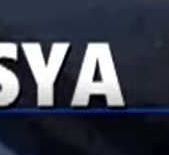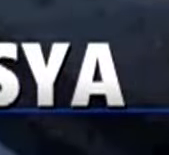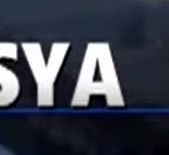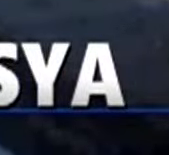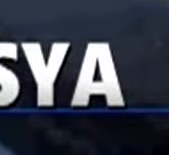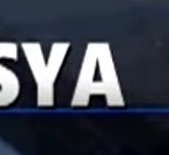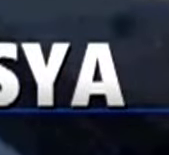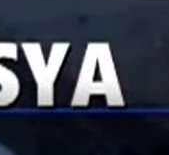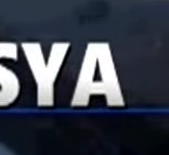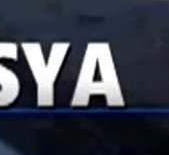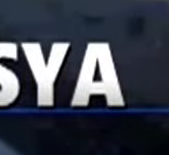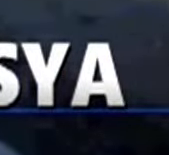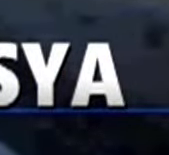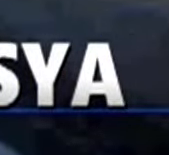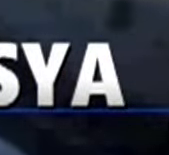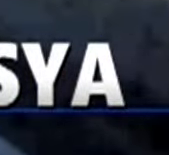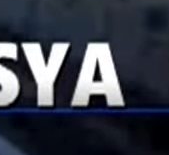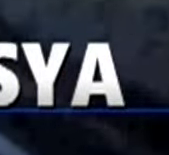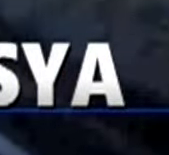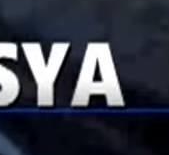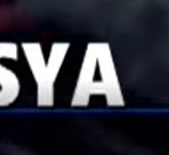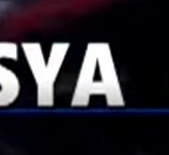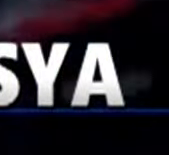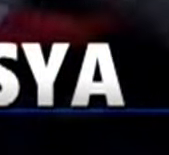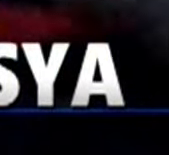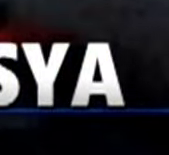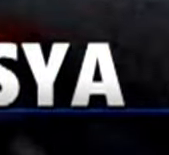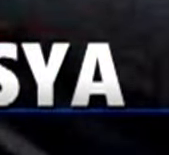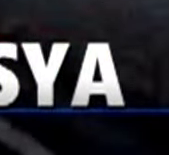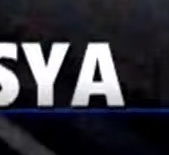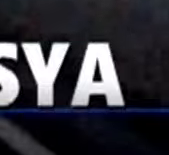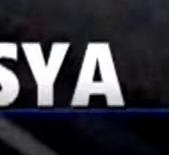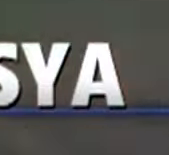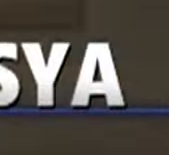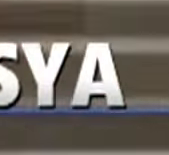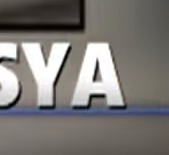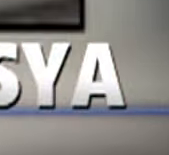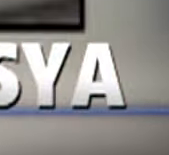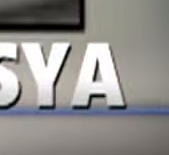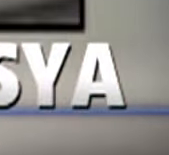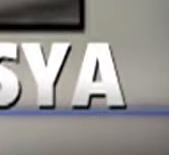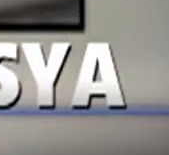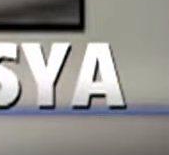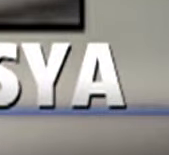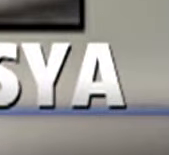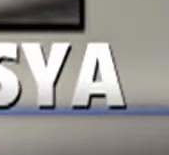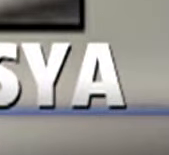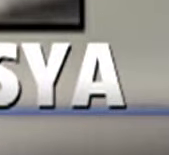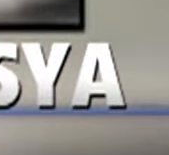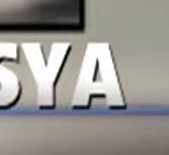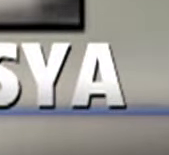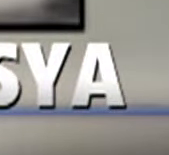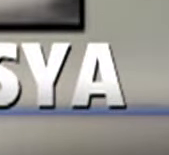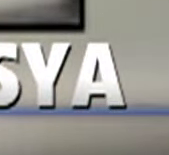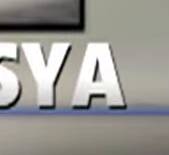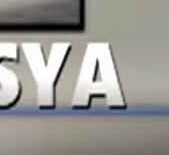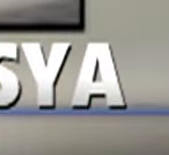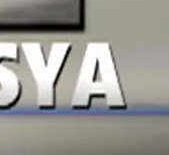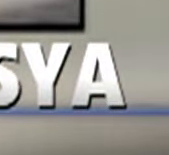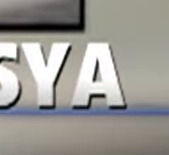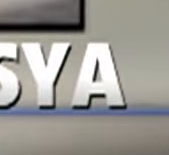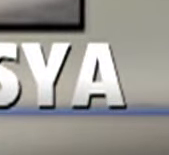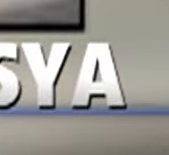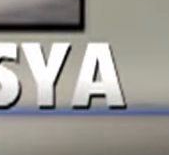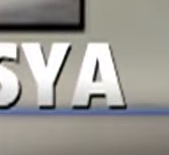SUV sumingit sa gitna ng isang sasakyan at motorsiklo Habang nasa flyover habang sa Cebu City